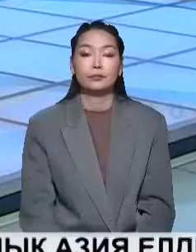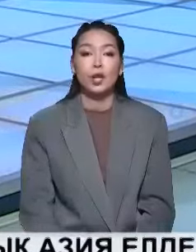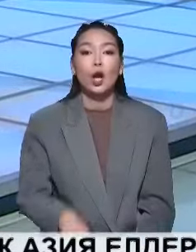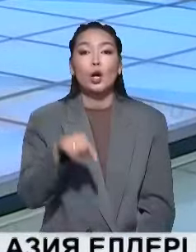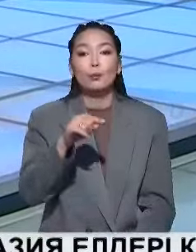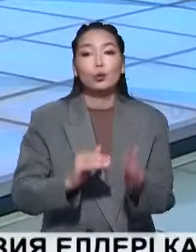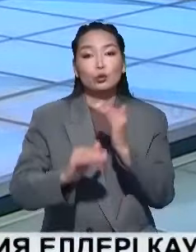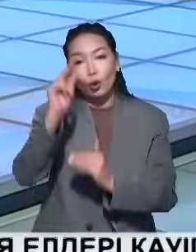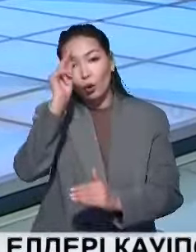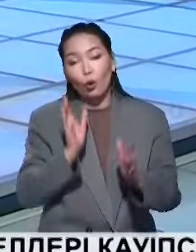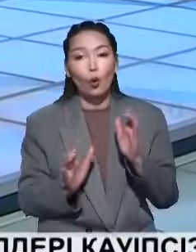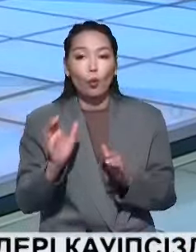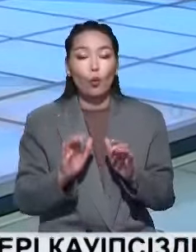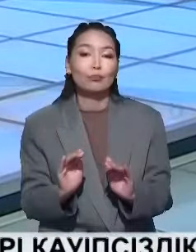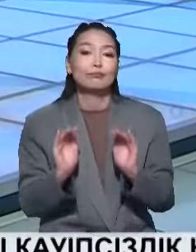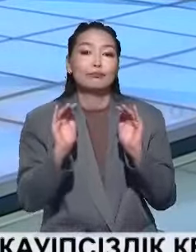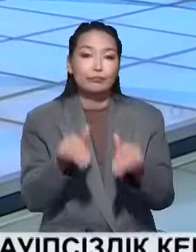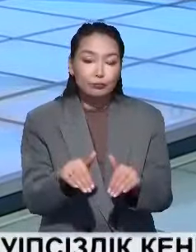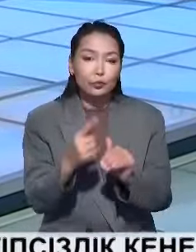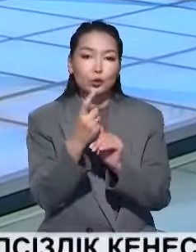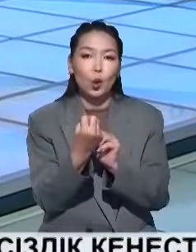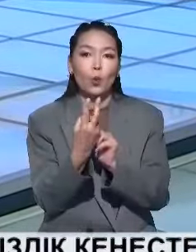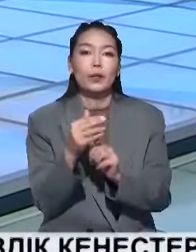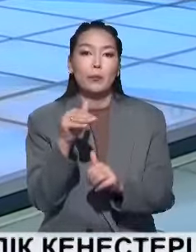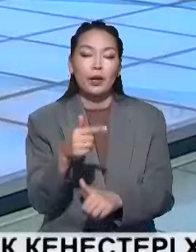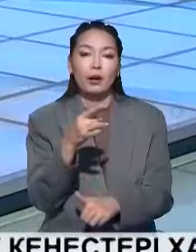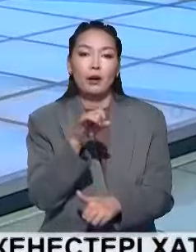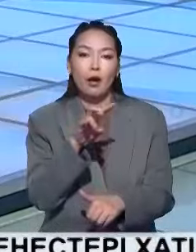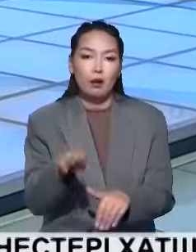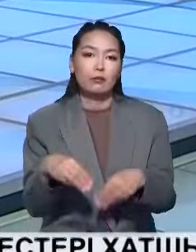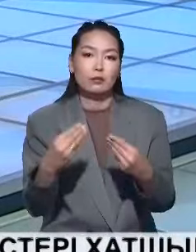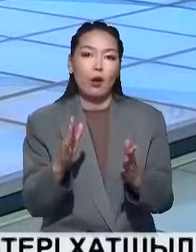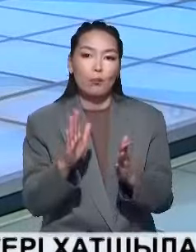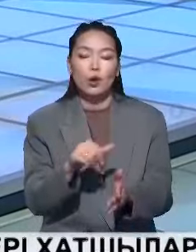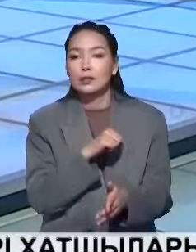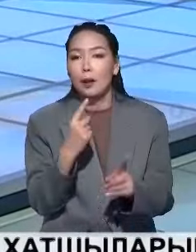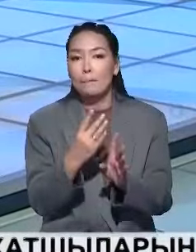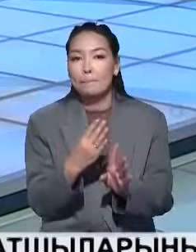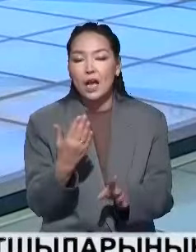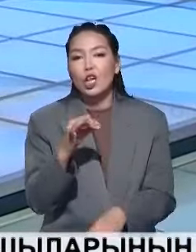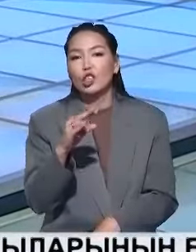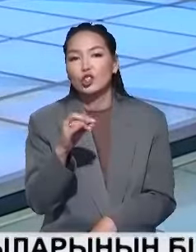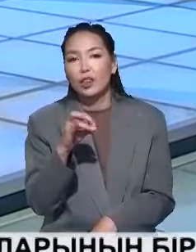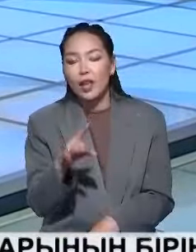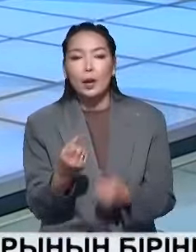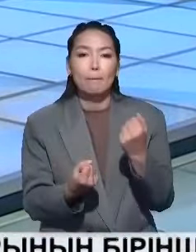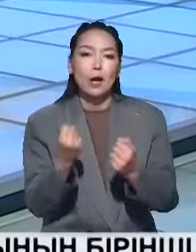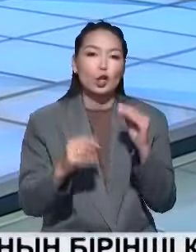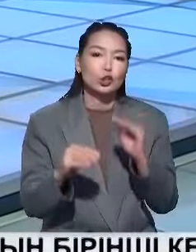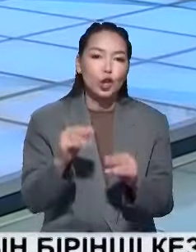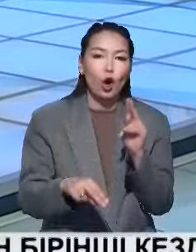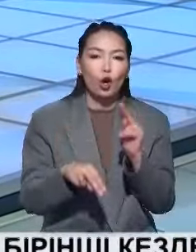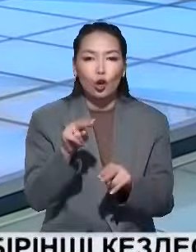Биыл жоғары оқу орындарына түсу үшін 112 мың грант бөлінді. Оның басым бөлігі инженерлік машина өңдеу құрылыс